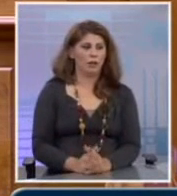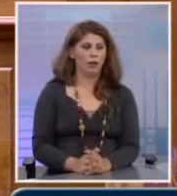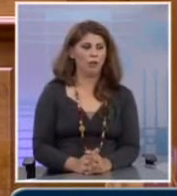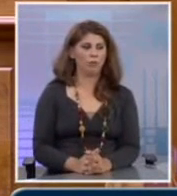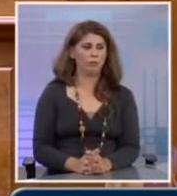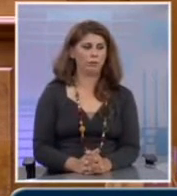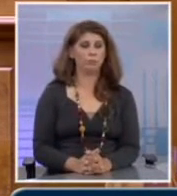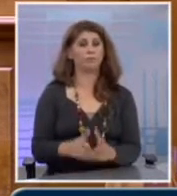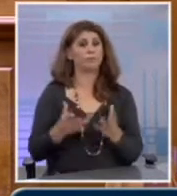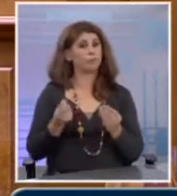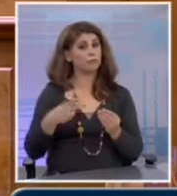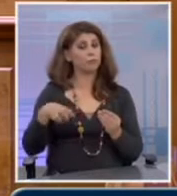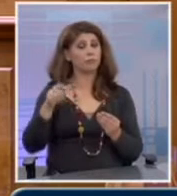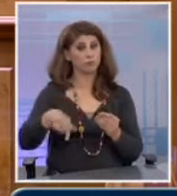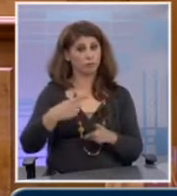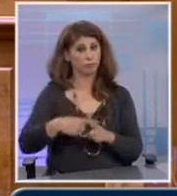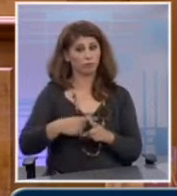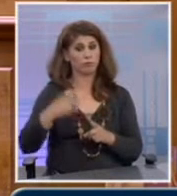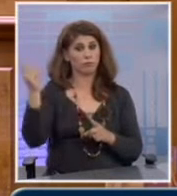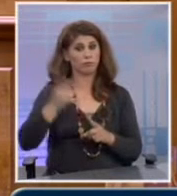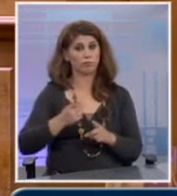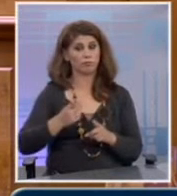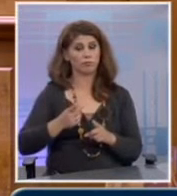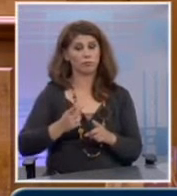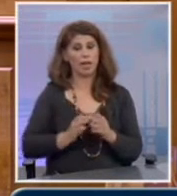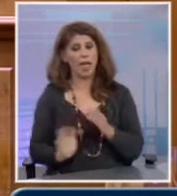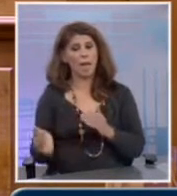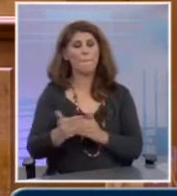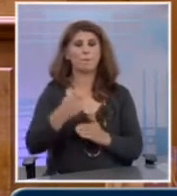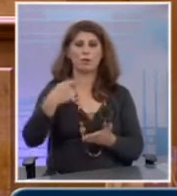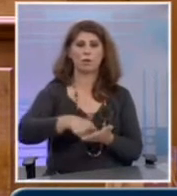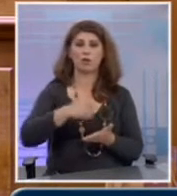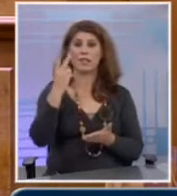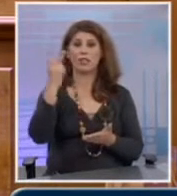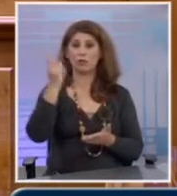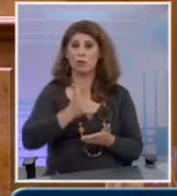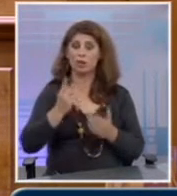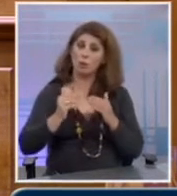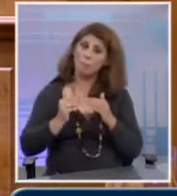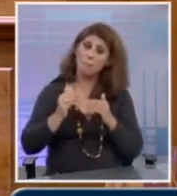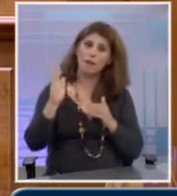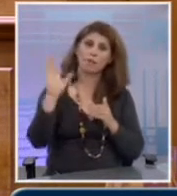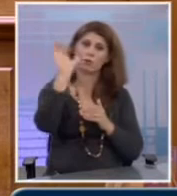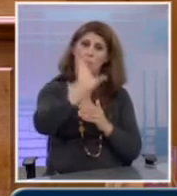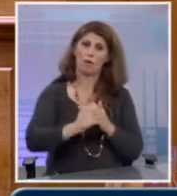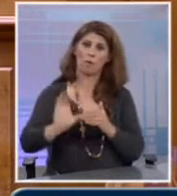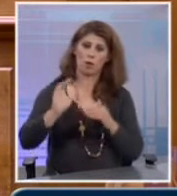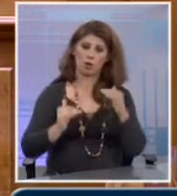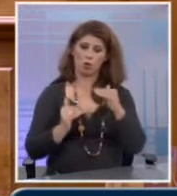Πολύ περισσότερο στη χώρα μας, που το μερίδιο των έμεσων φόρων είναι 2% πάνω από το μέσο ευρωπαϊκό